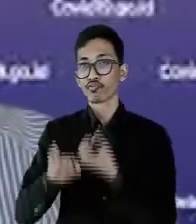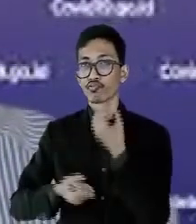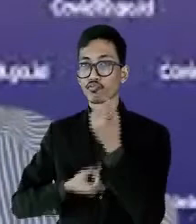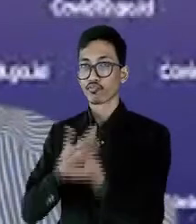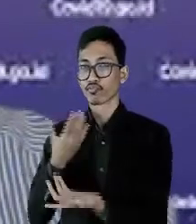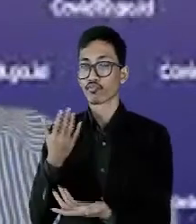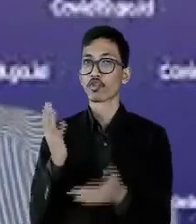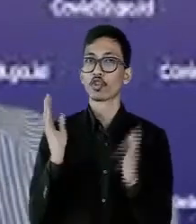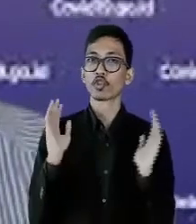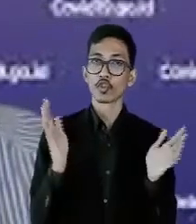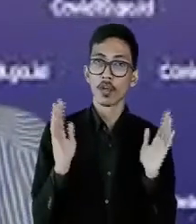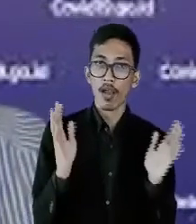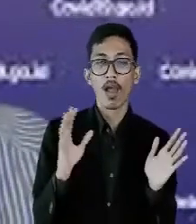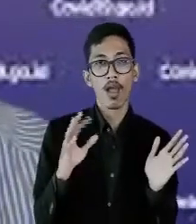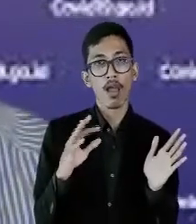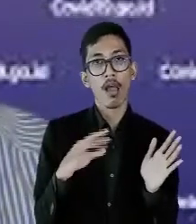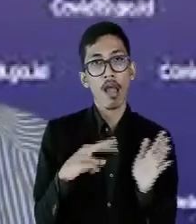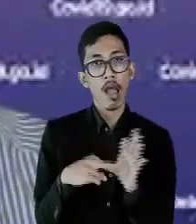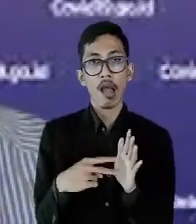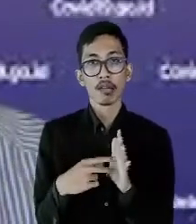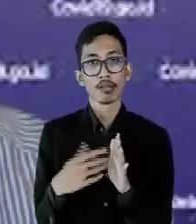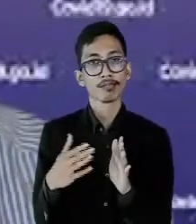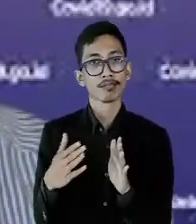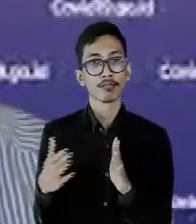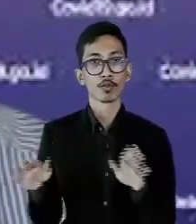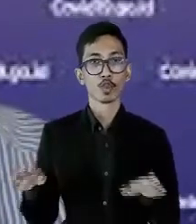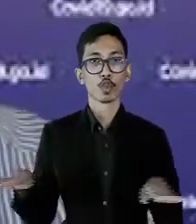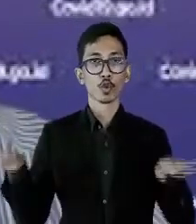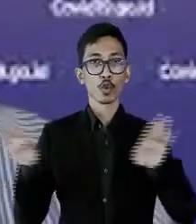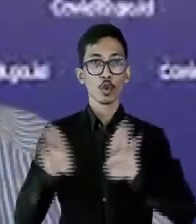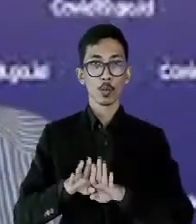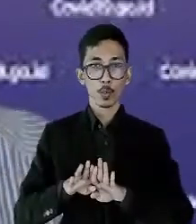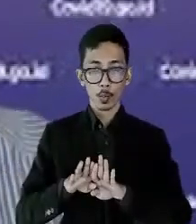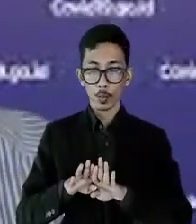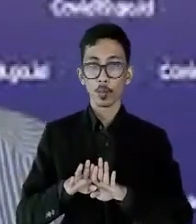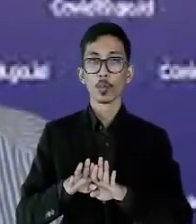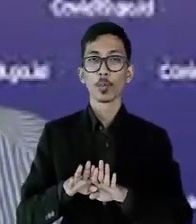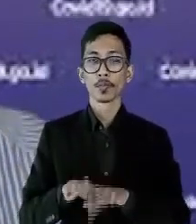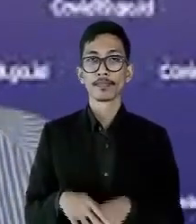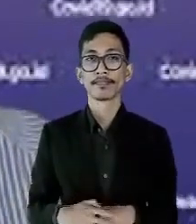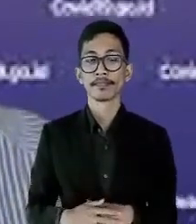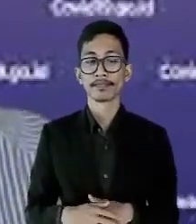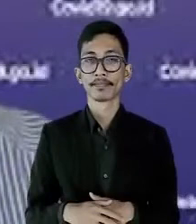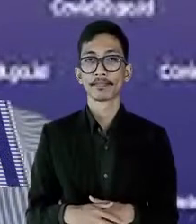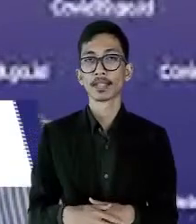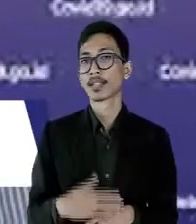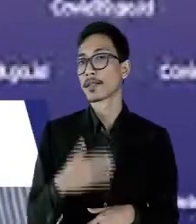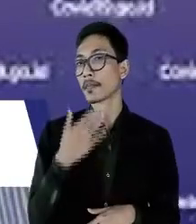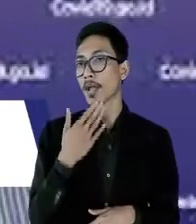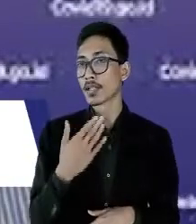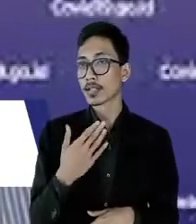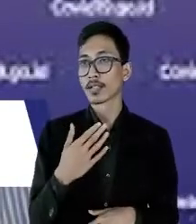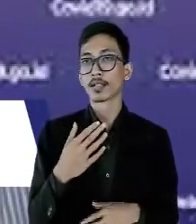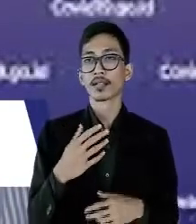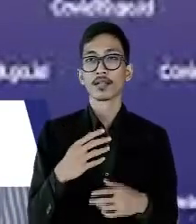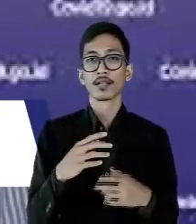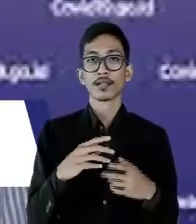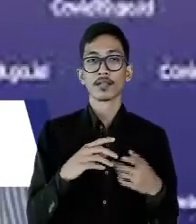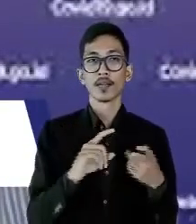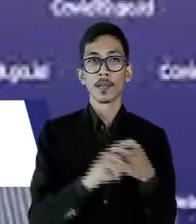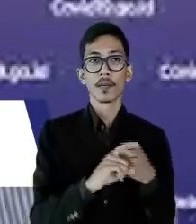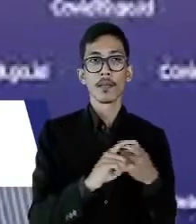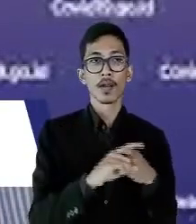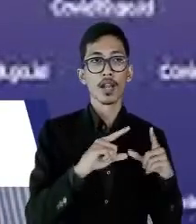yang ada di sini, berarti kita akhiri dulu dialog kita pada hari ini. Terima kasih sekali lagi untuk Pak